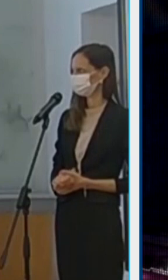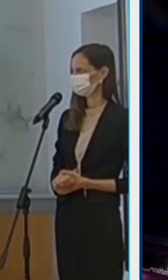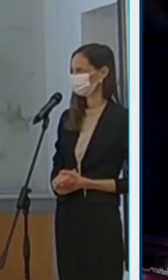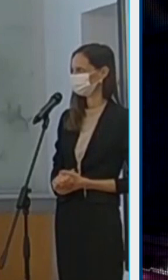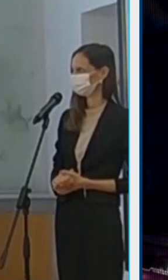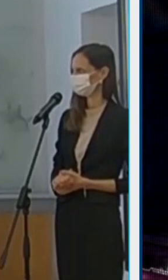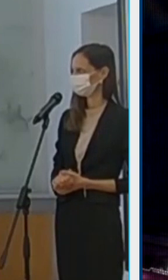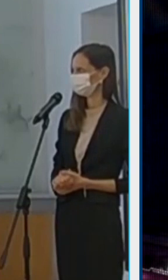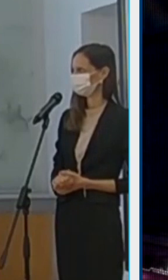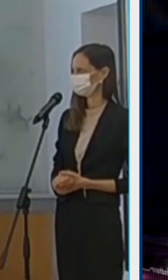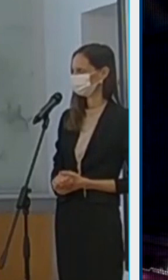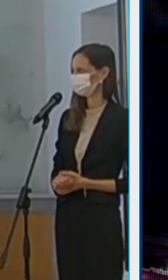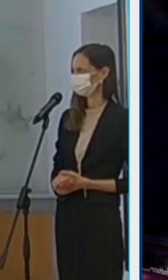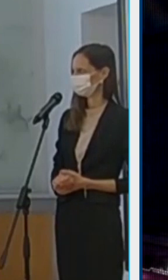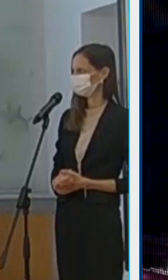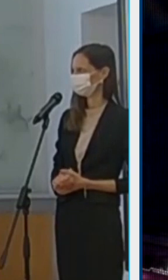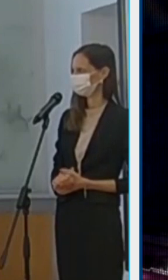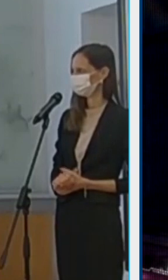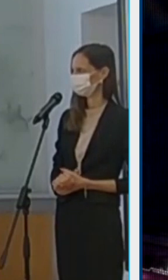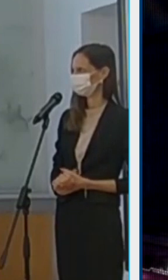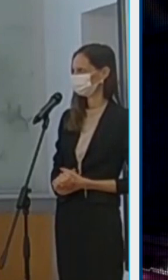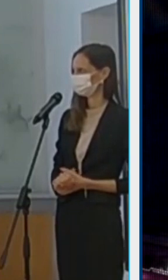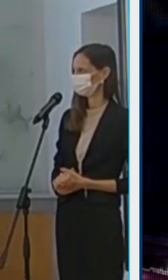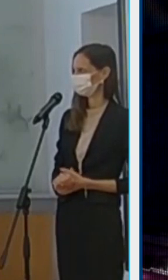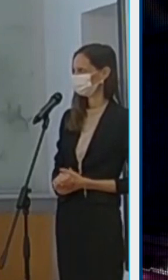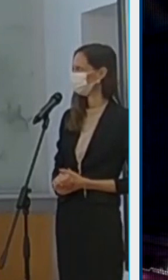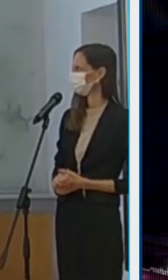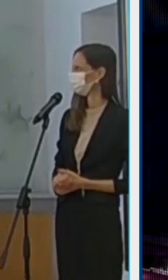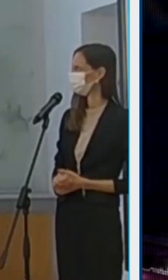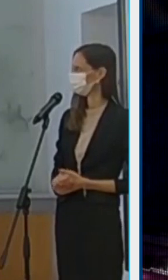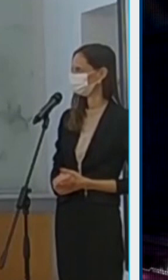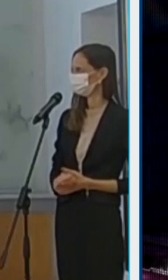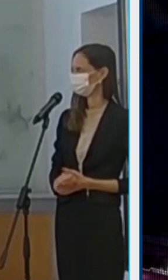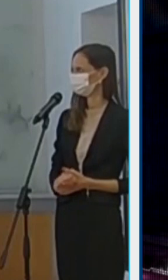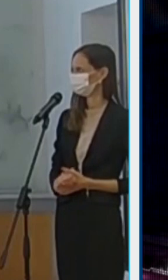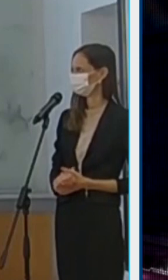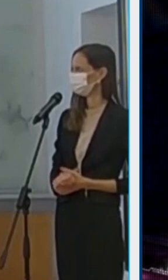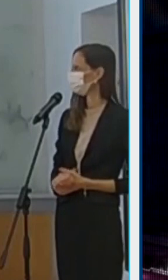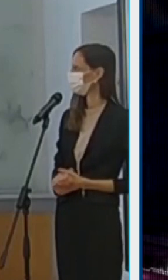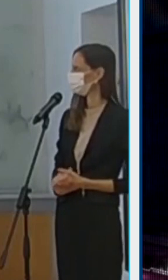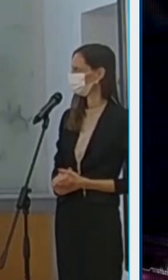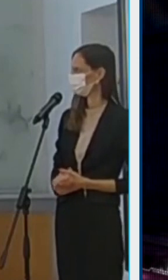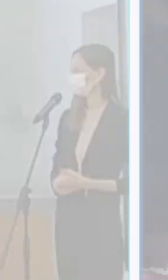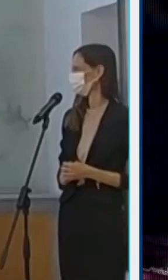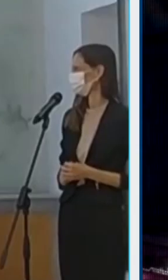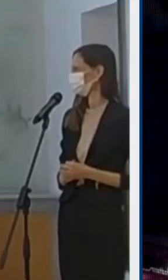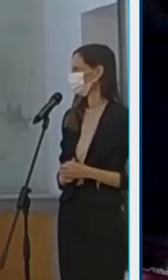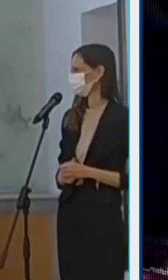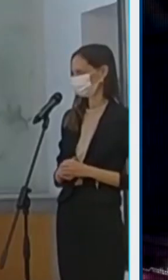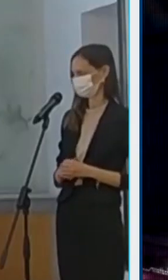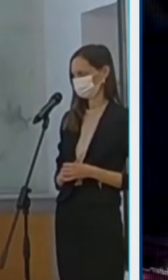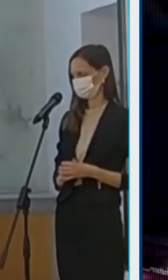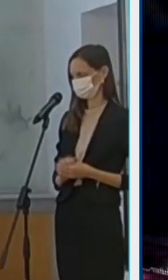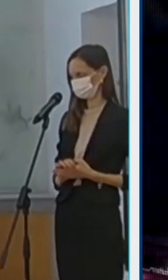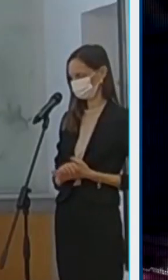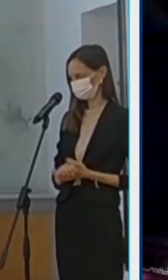prioritetah Evropske unije, pa tudi o skupnih priložnostih in izzivih držav Zahodnega Balkana in regije kot celote. Dodatni